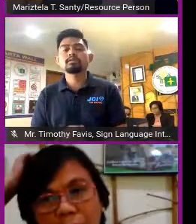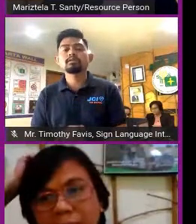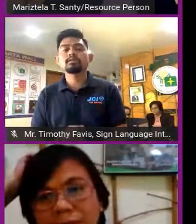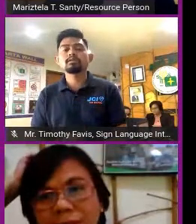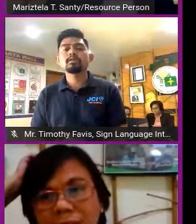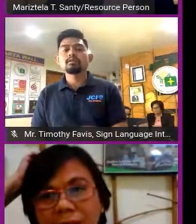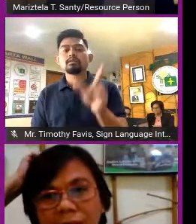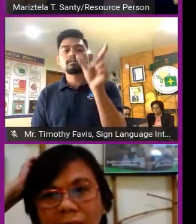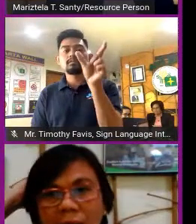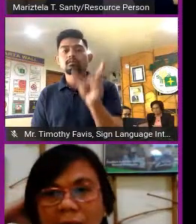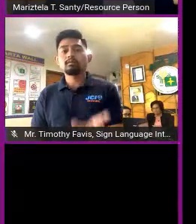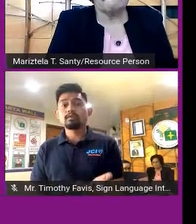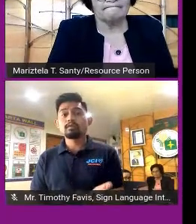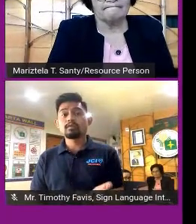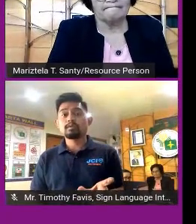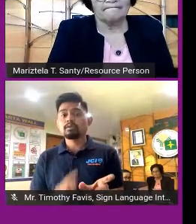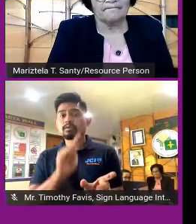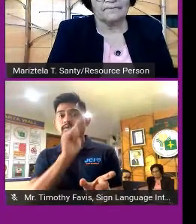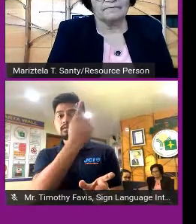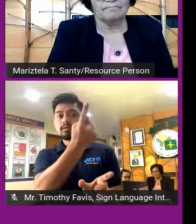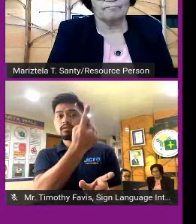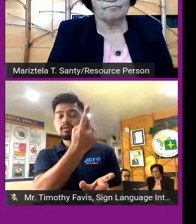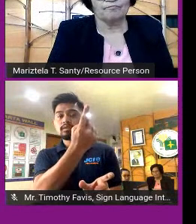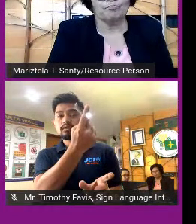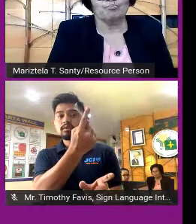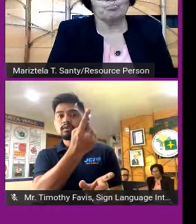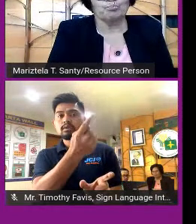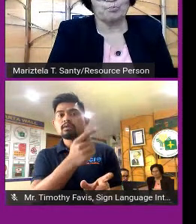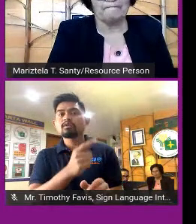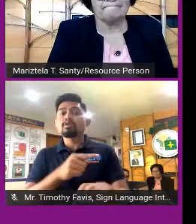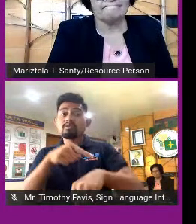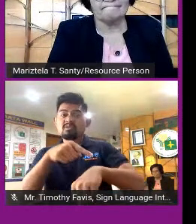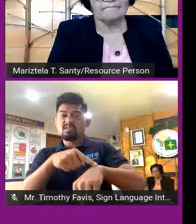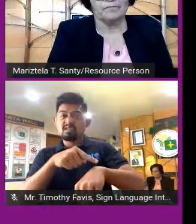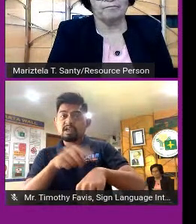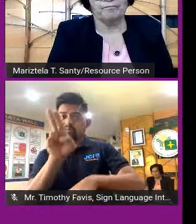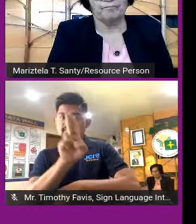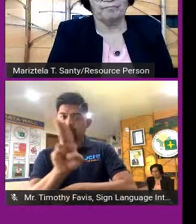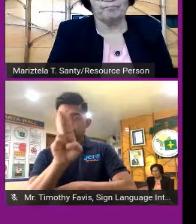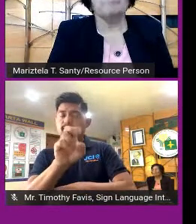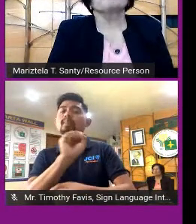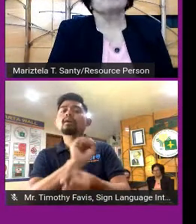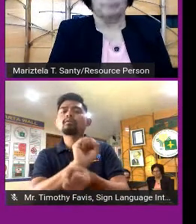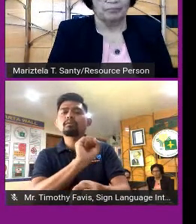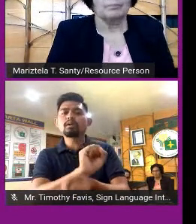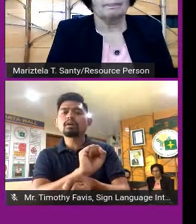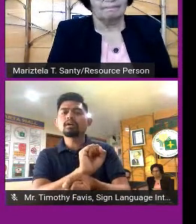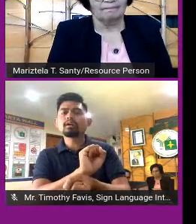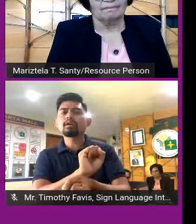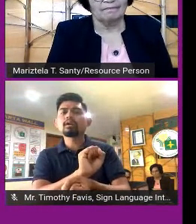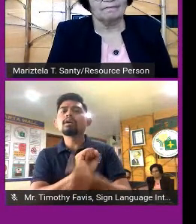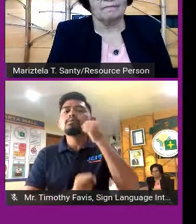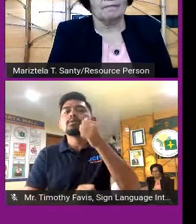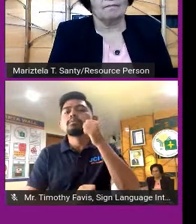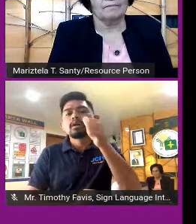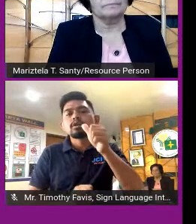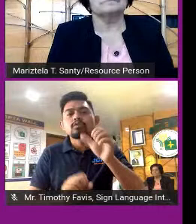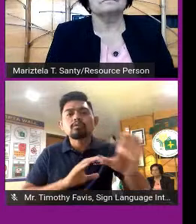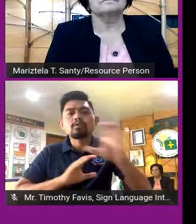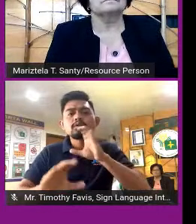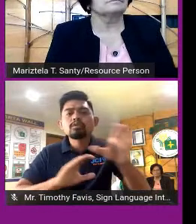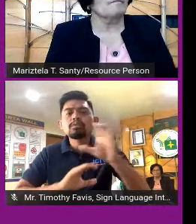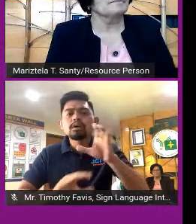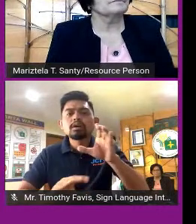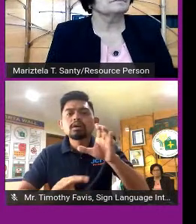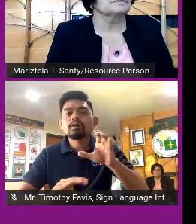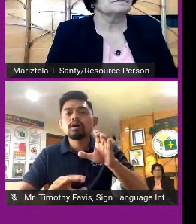sa column time spent for work. Babae ang gumagawa ng chores while the